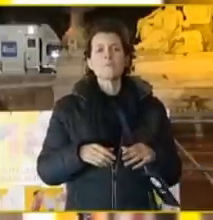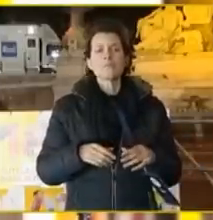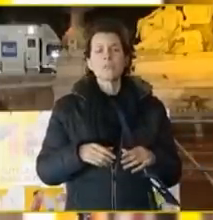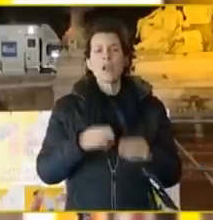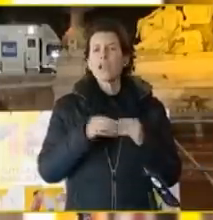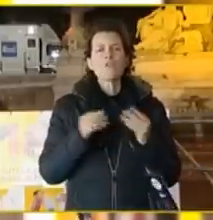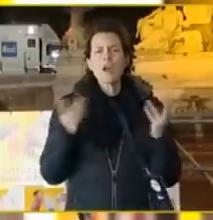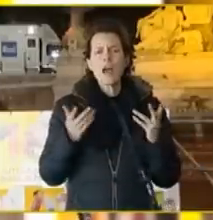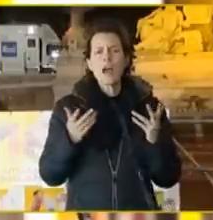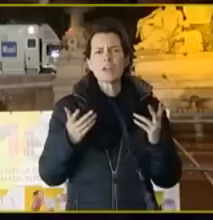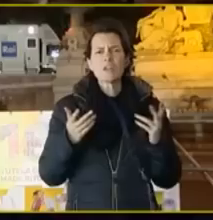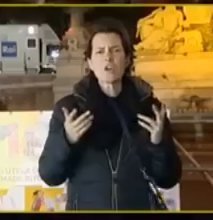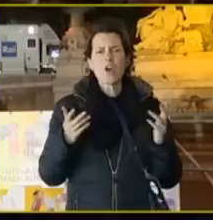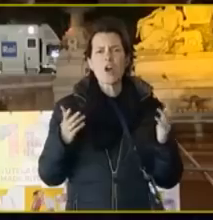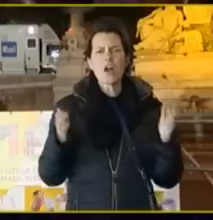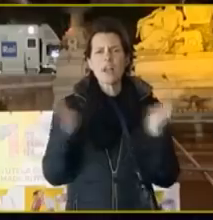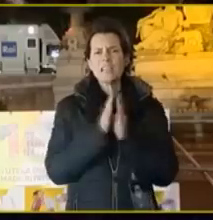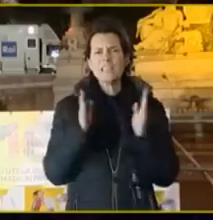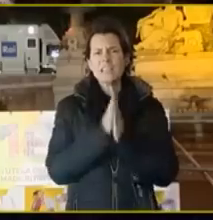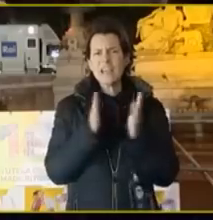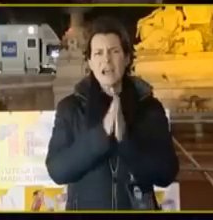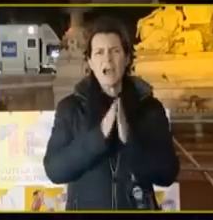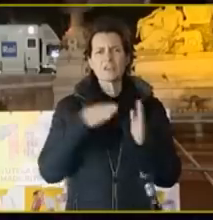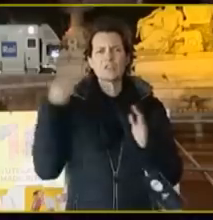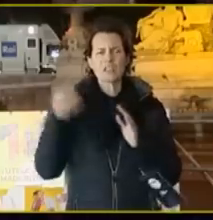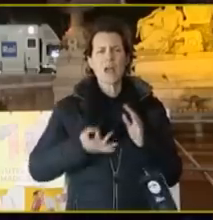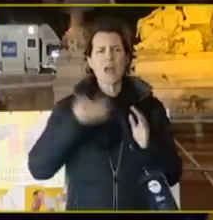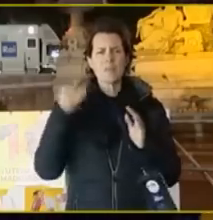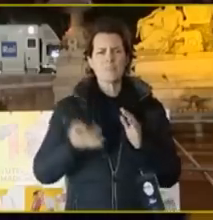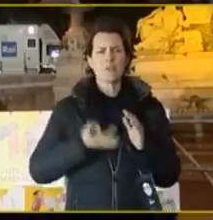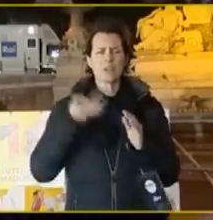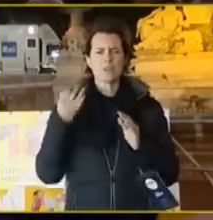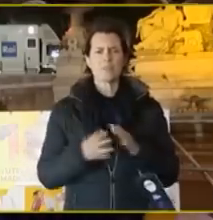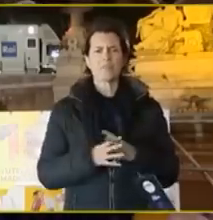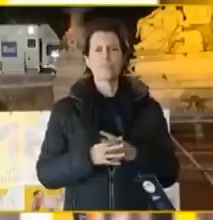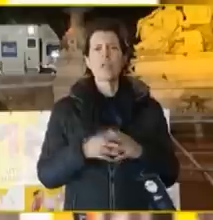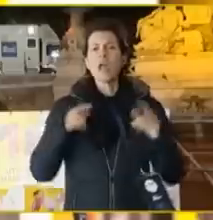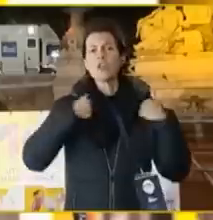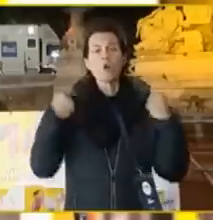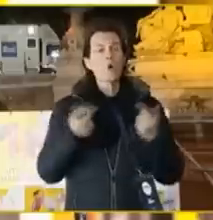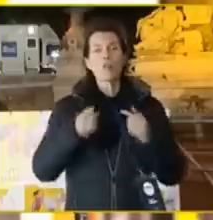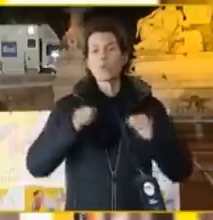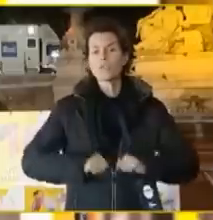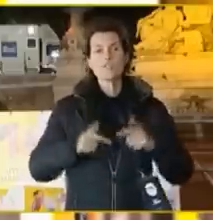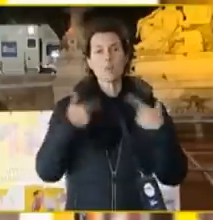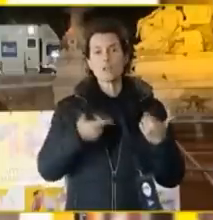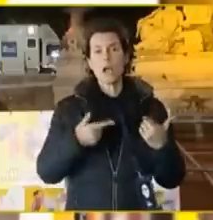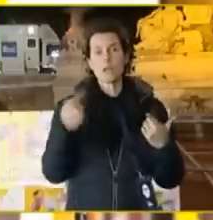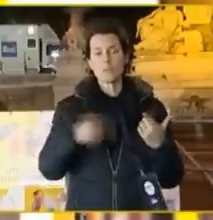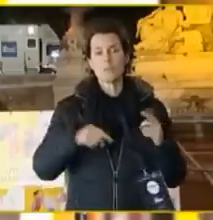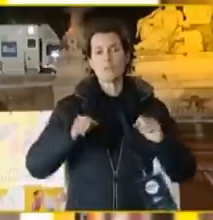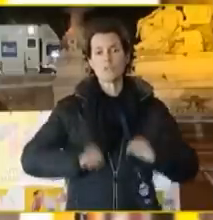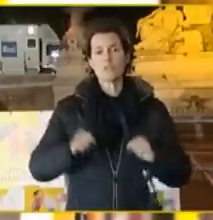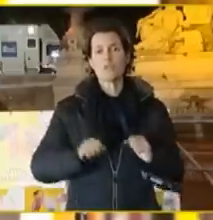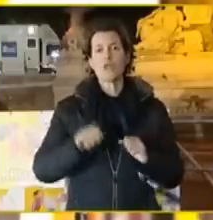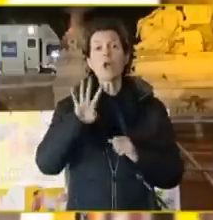loro e noi questo non lo possiamo permettere. Il